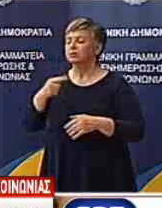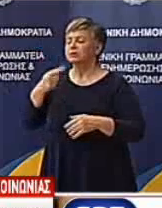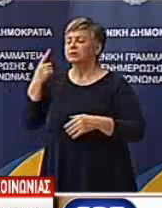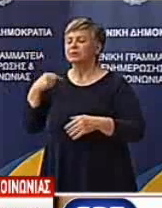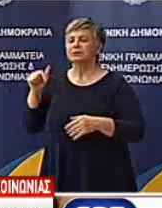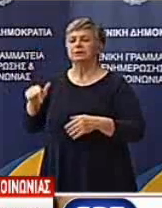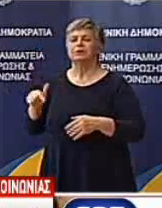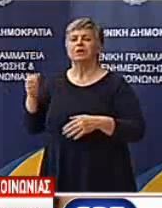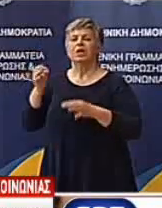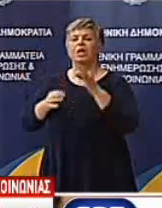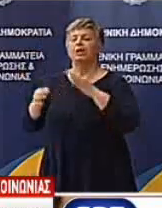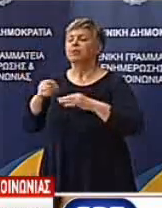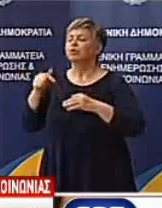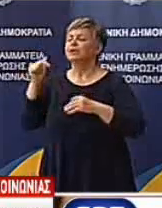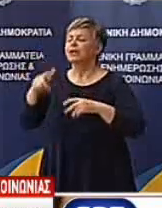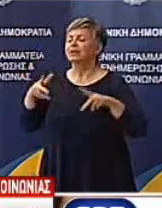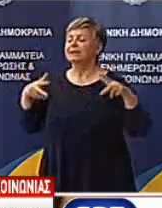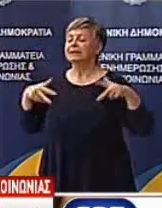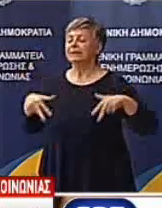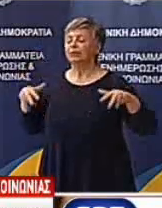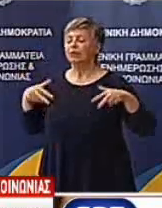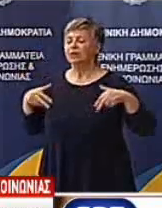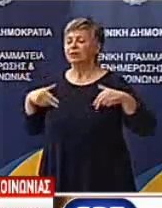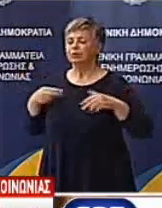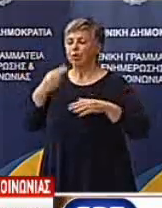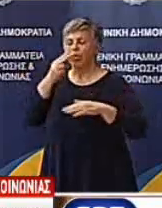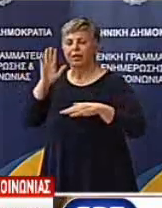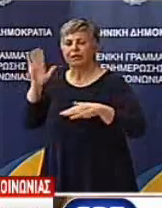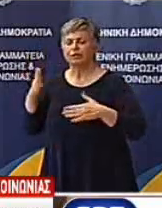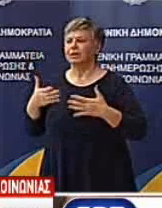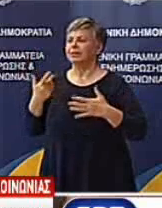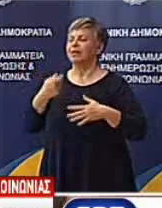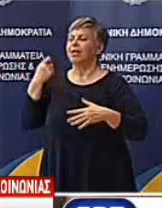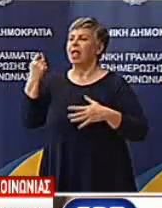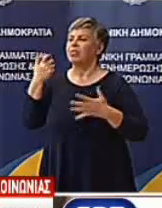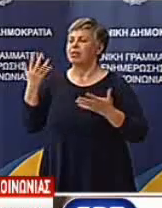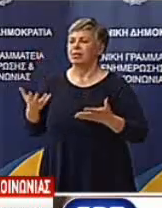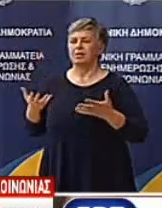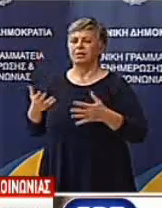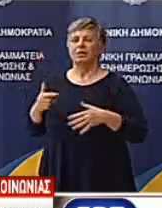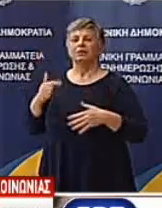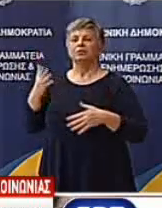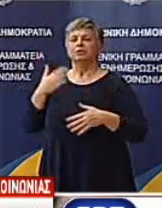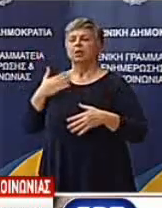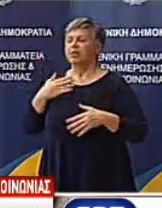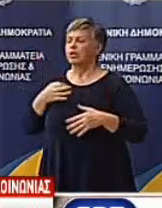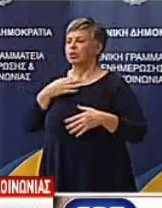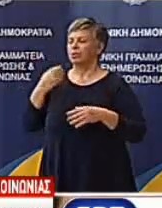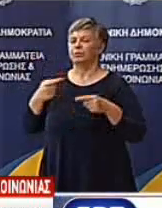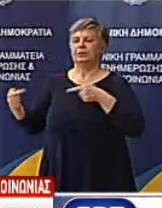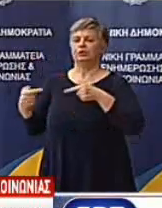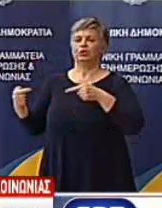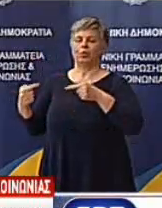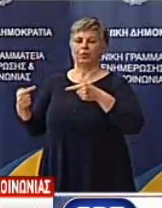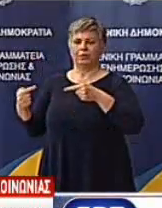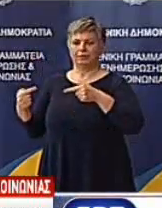είτε κυβέρνηση εθνικού σκοπού μπορεί να αντιμετωπίσει την κατάσταση τότε. Θα ήθελα ένα σχόλιο συνολικά για την πρώην Προέδρου της Βουλής. Για το θέμα